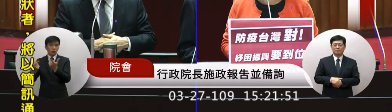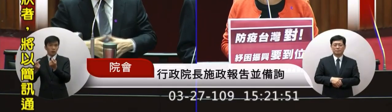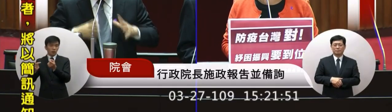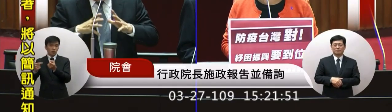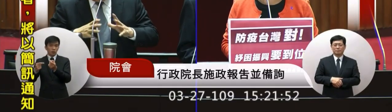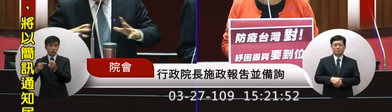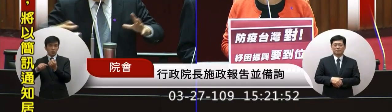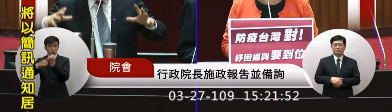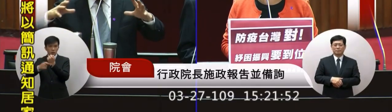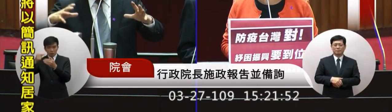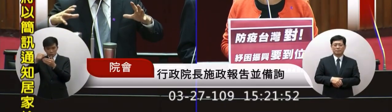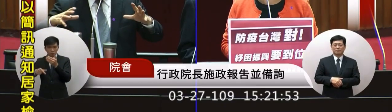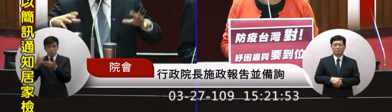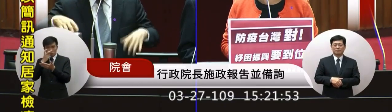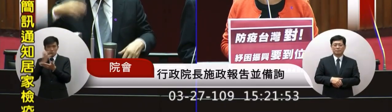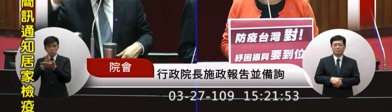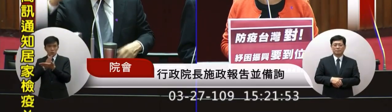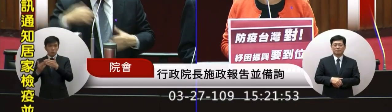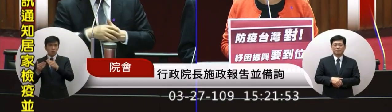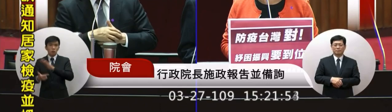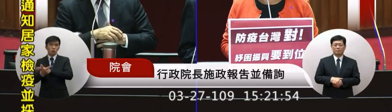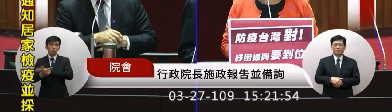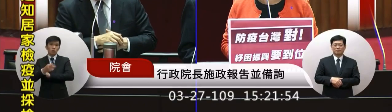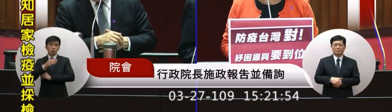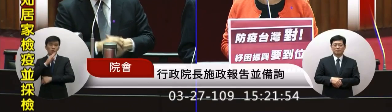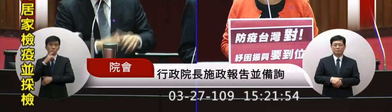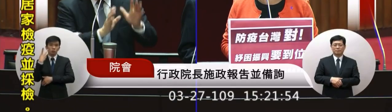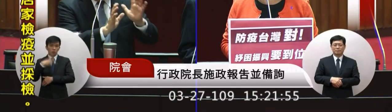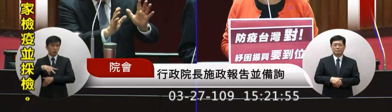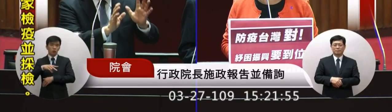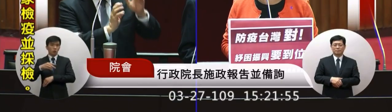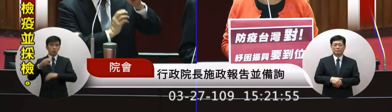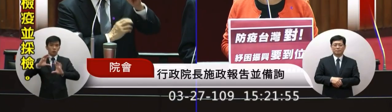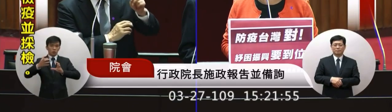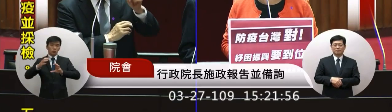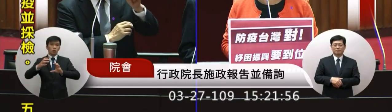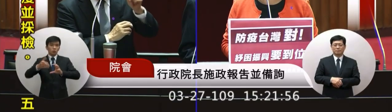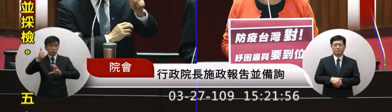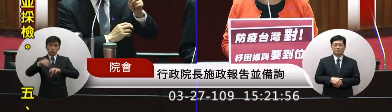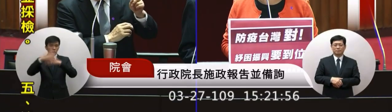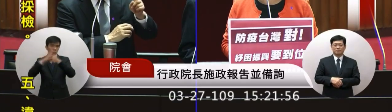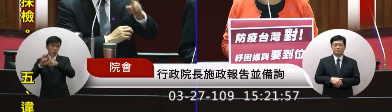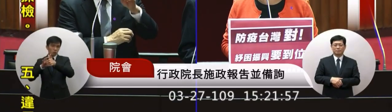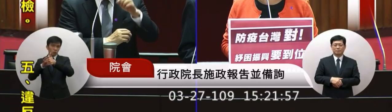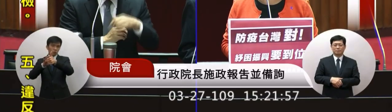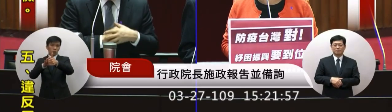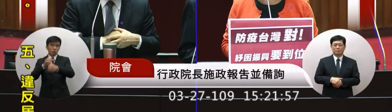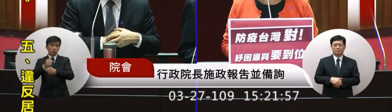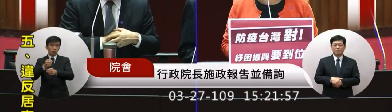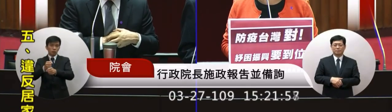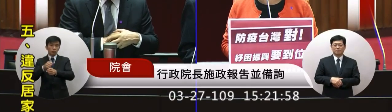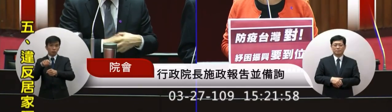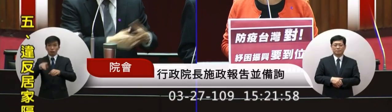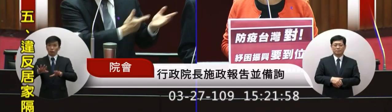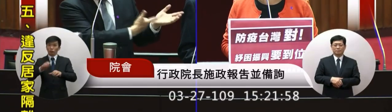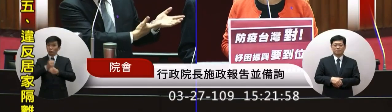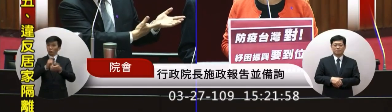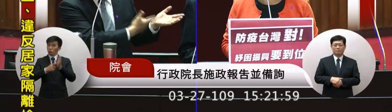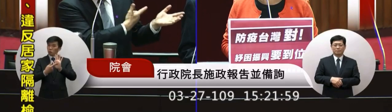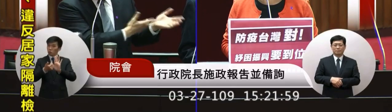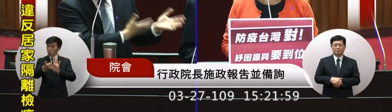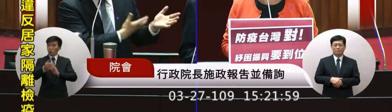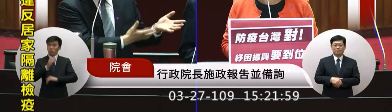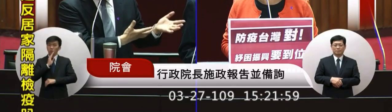别预算。那这整个国家队就是总统领导，而这个做出来确实是了不起。比